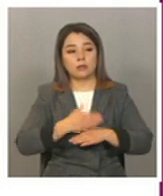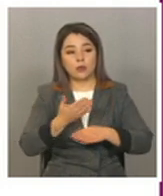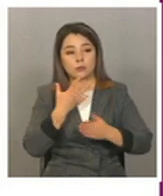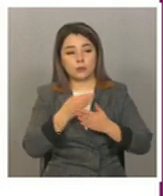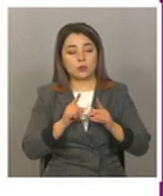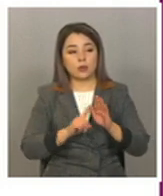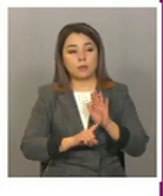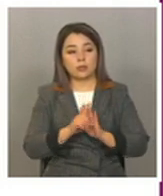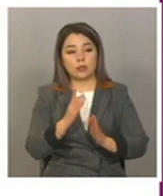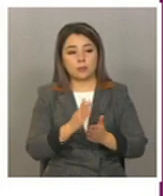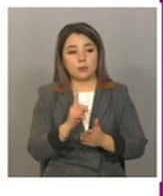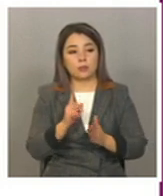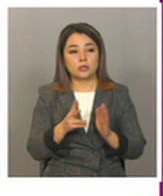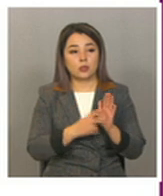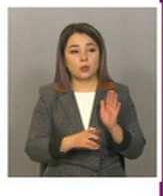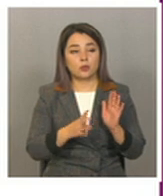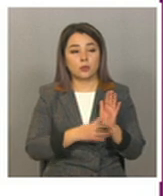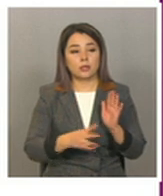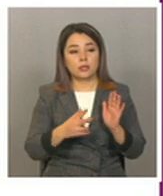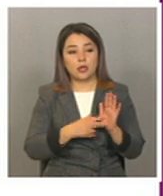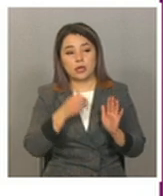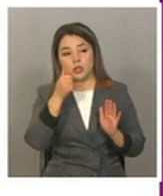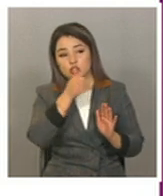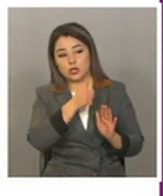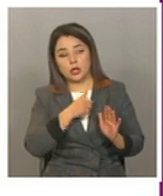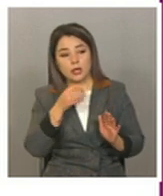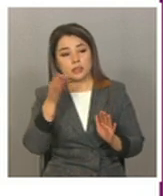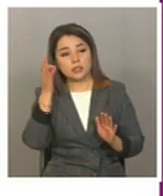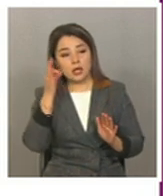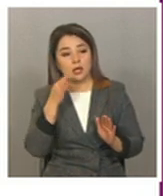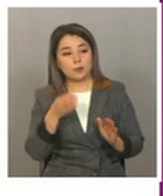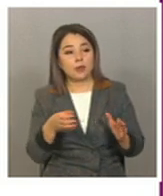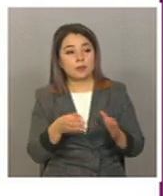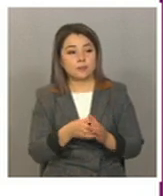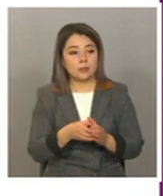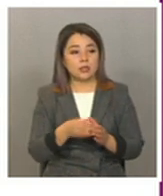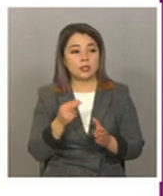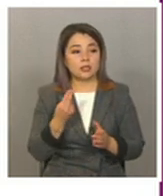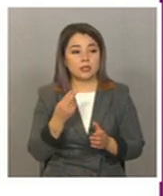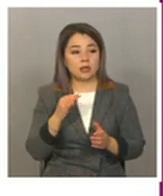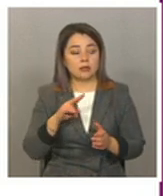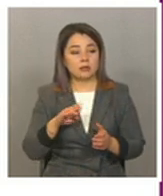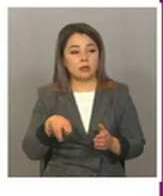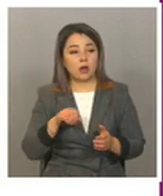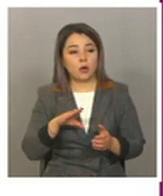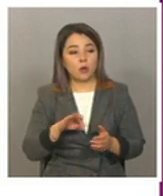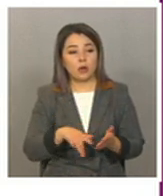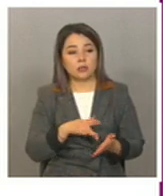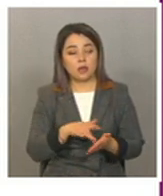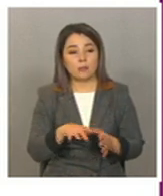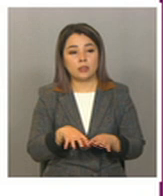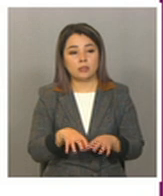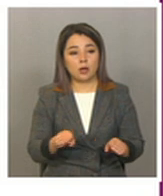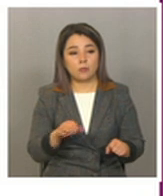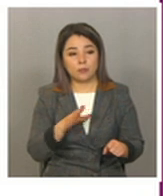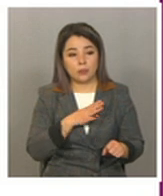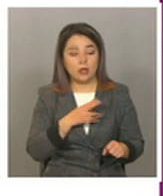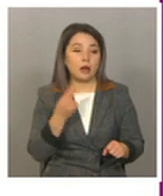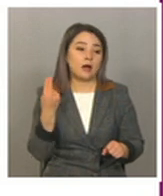Сөйтіп 1898 жылы Германия Циндауы қаласын басып алды.